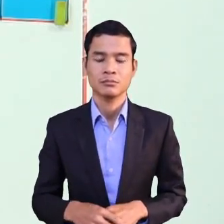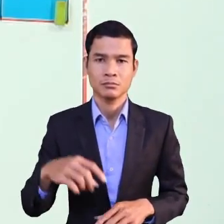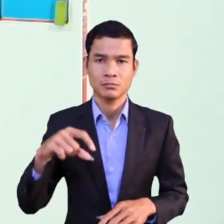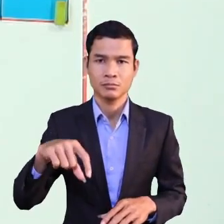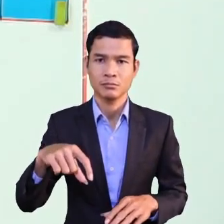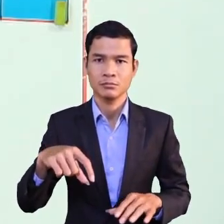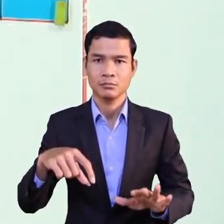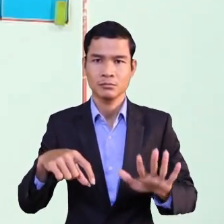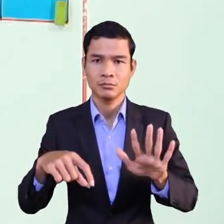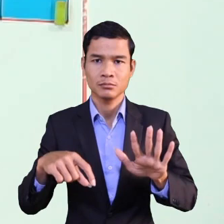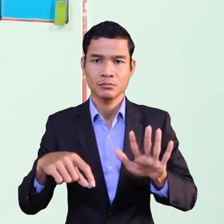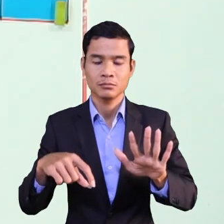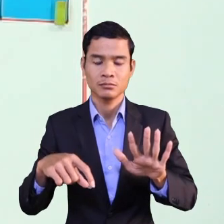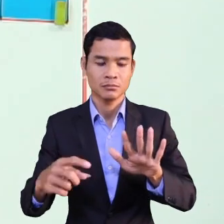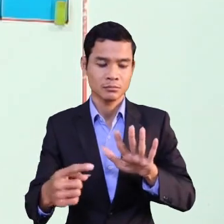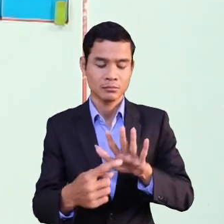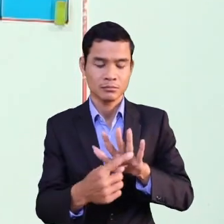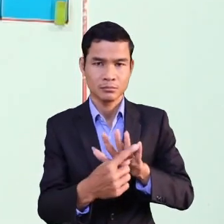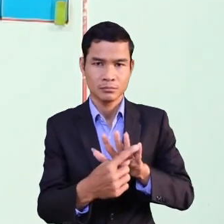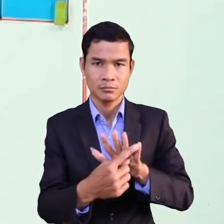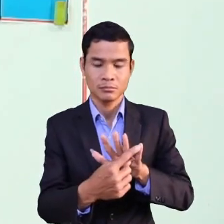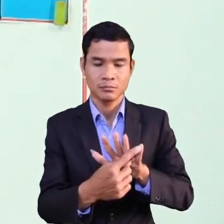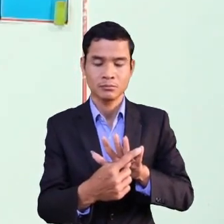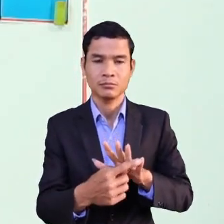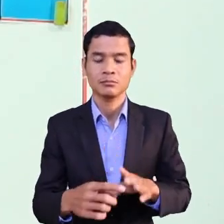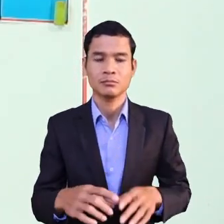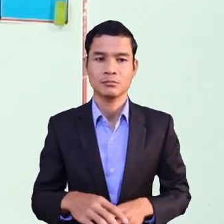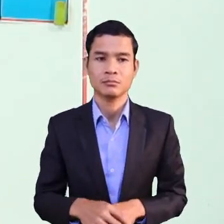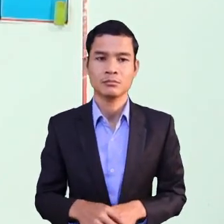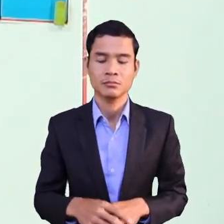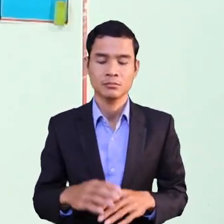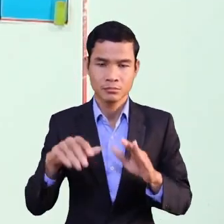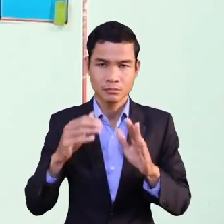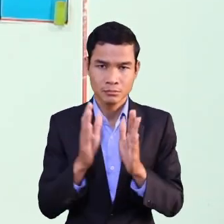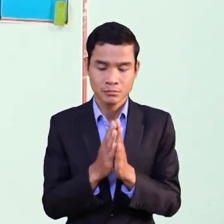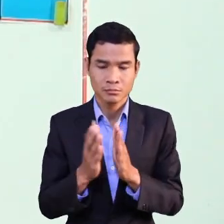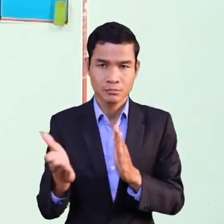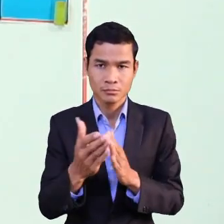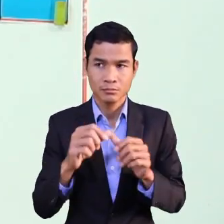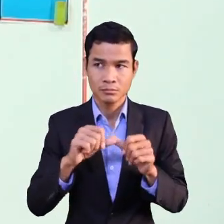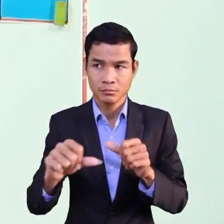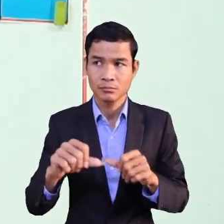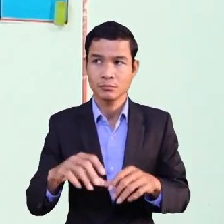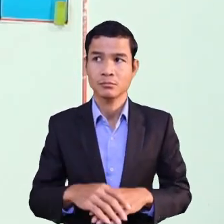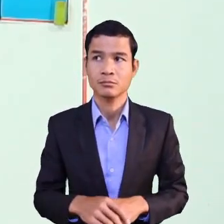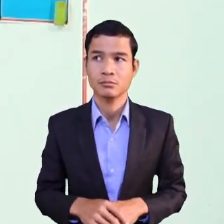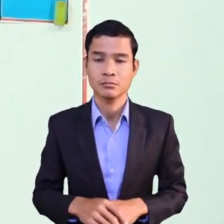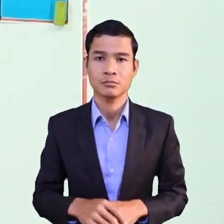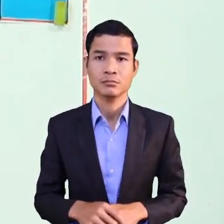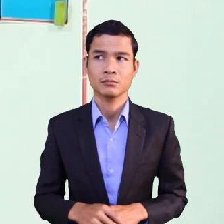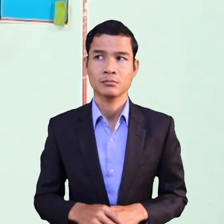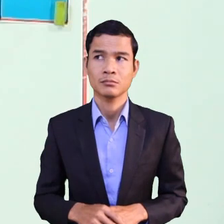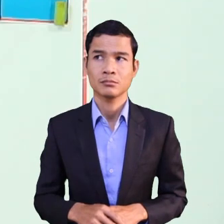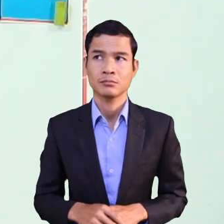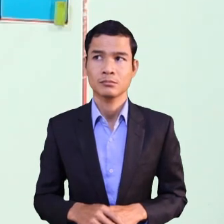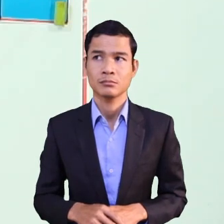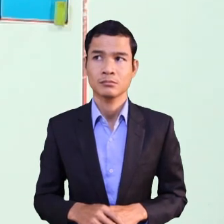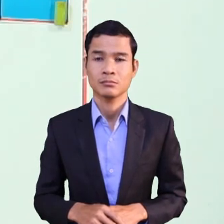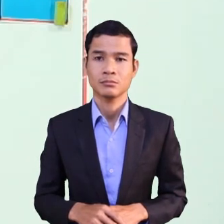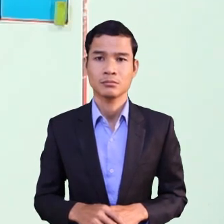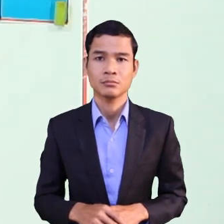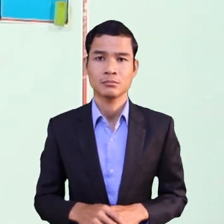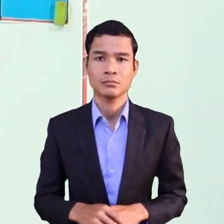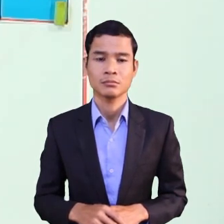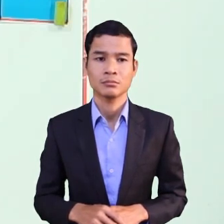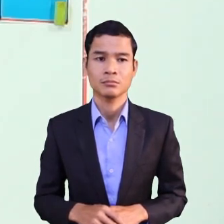កអើកើចាអរគុណកូនបន្ត